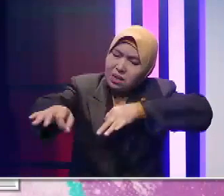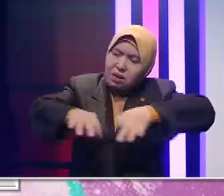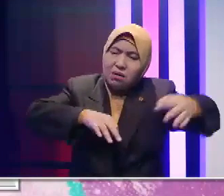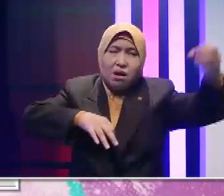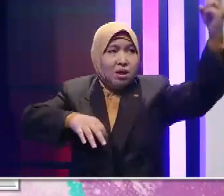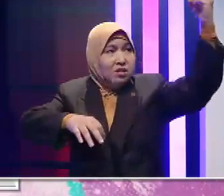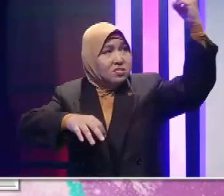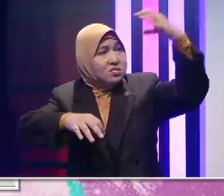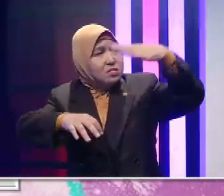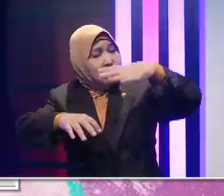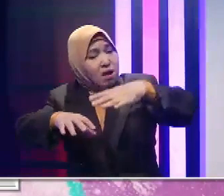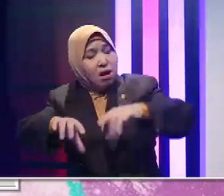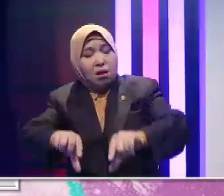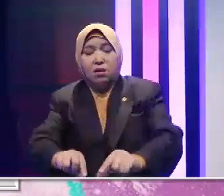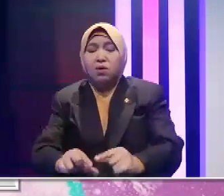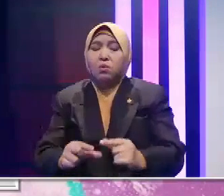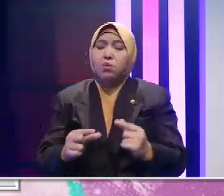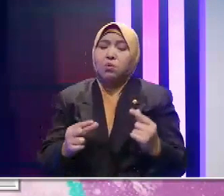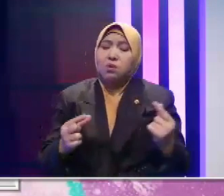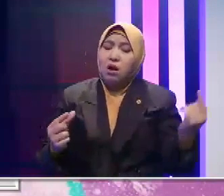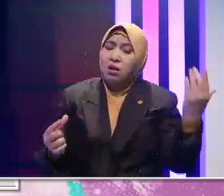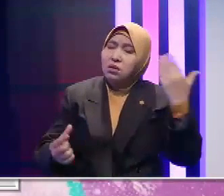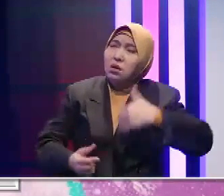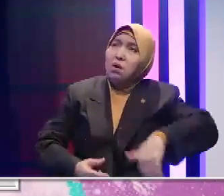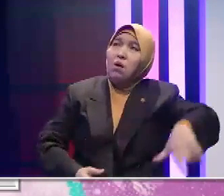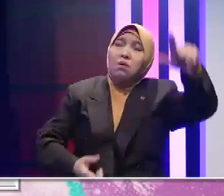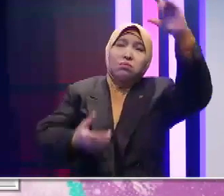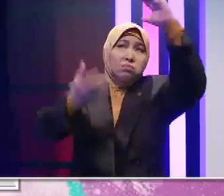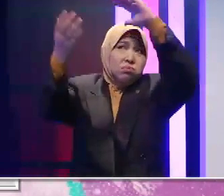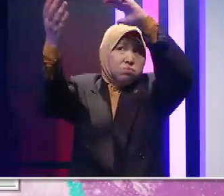والنور الذي